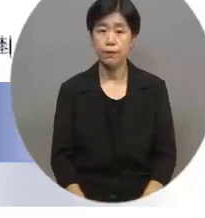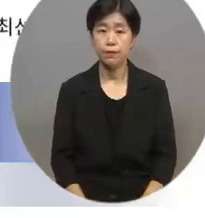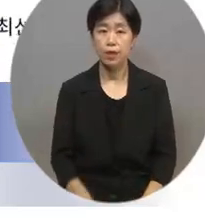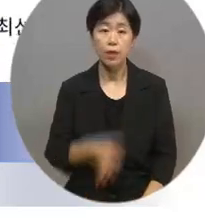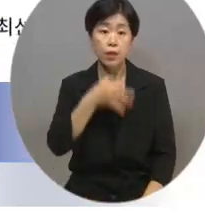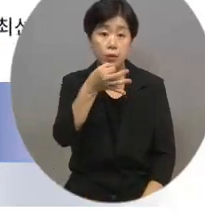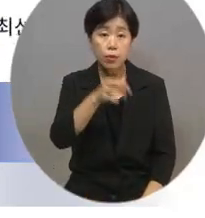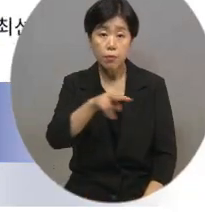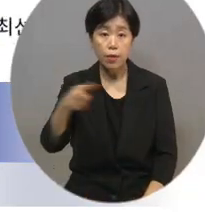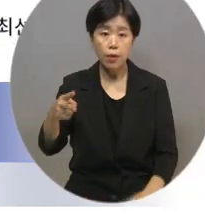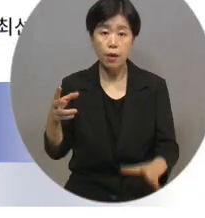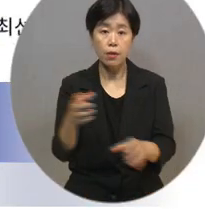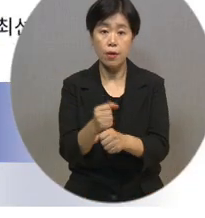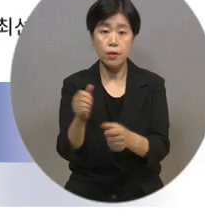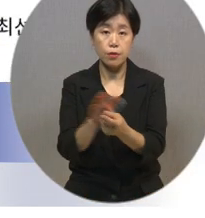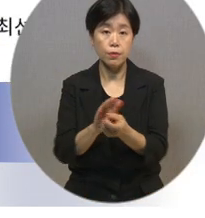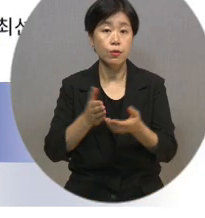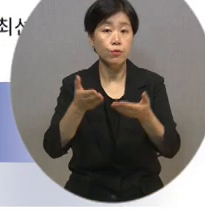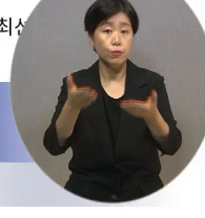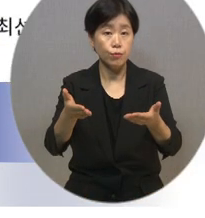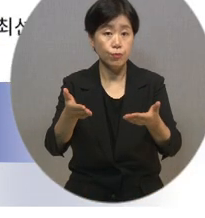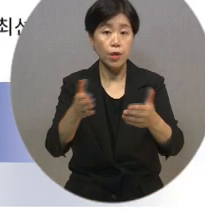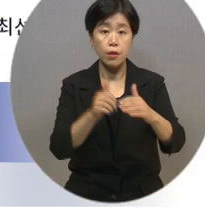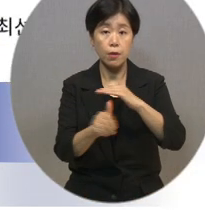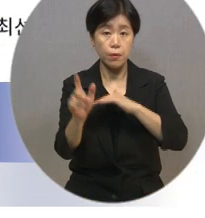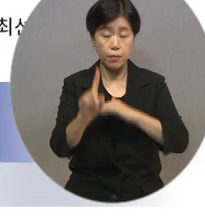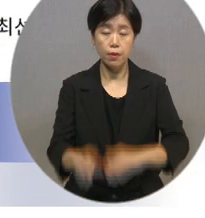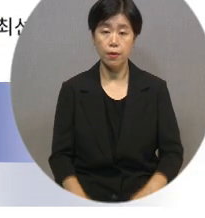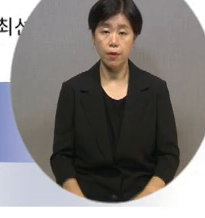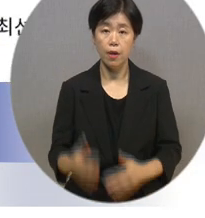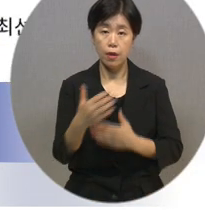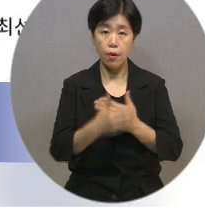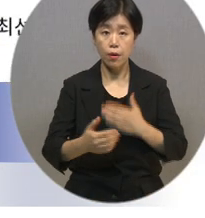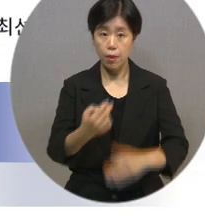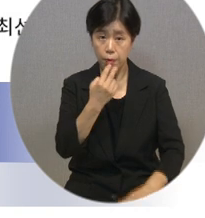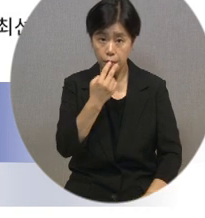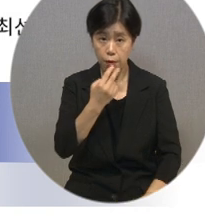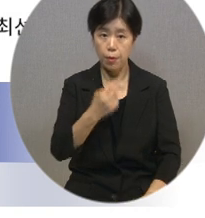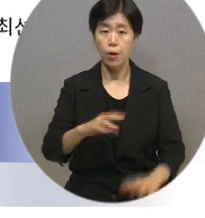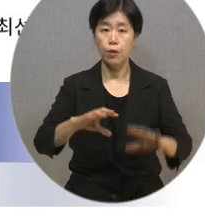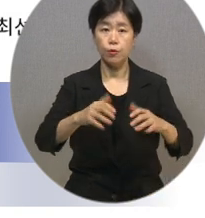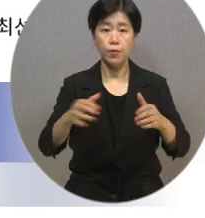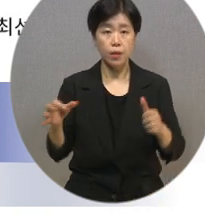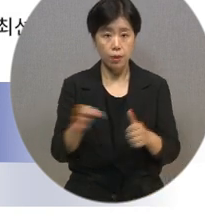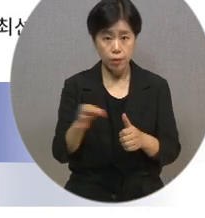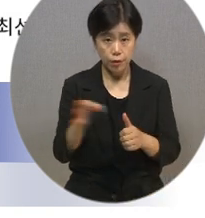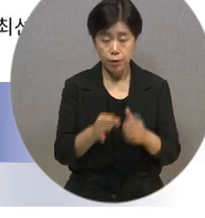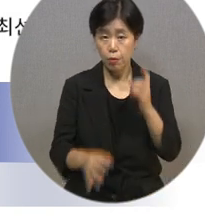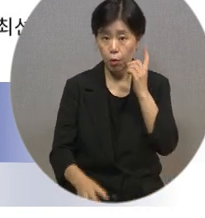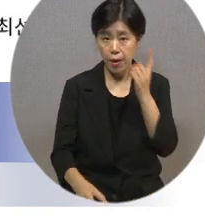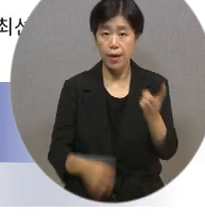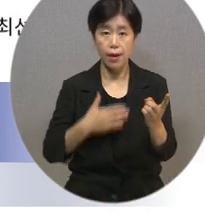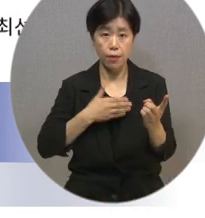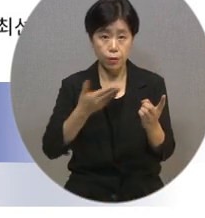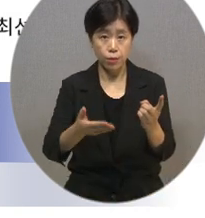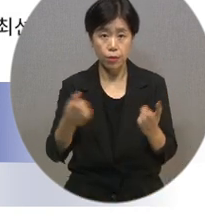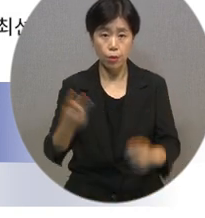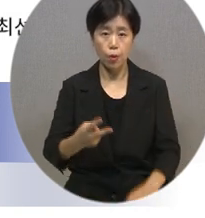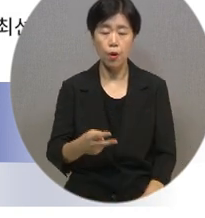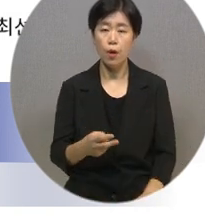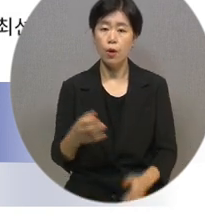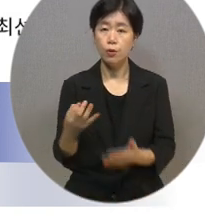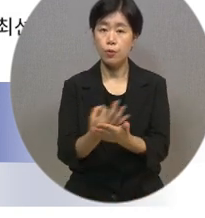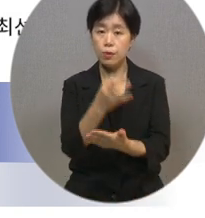음성변환 유약 서비스가 적용되는 대표 서식은 건강보험 국민 연금 모바일 고지서 소득 있는